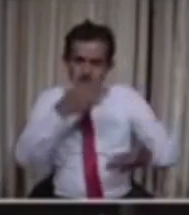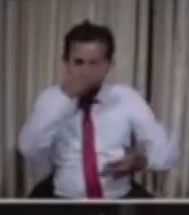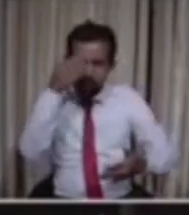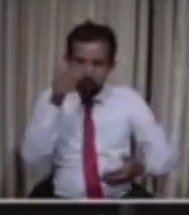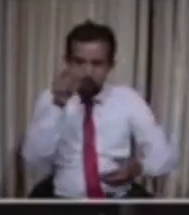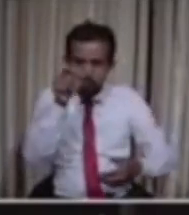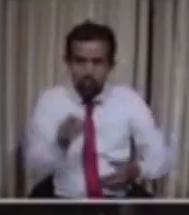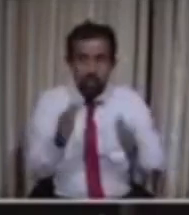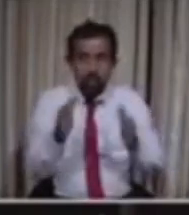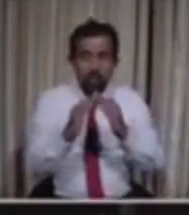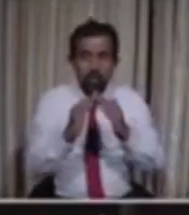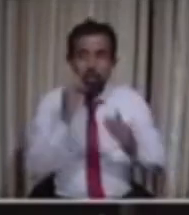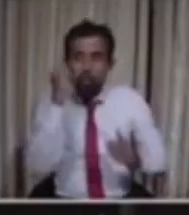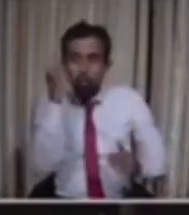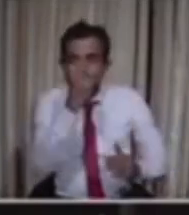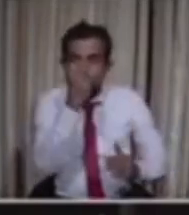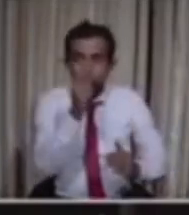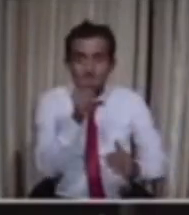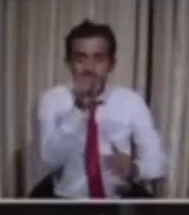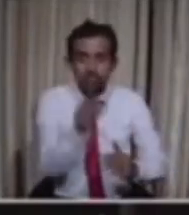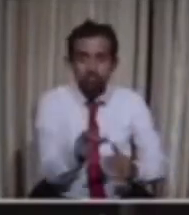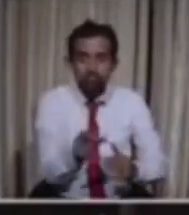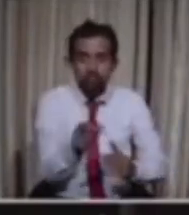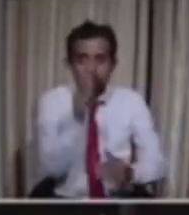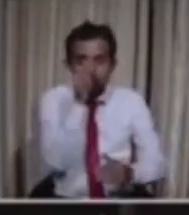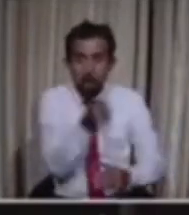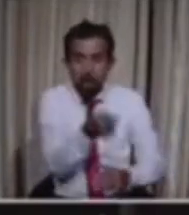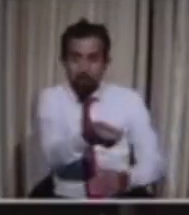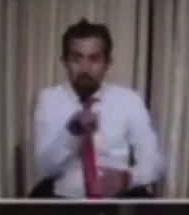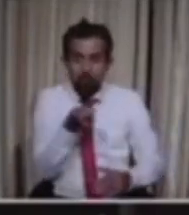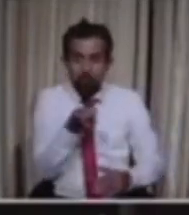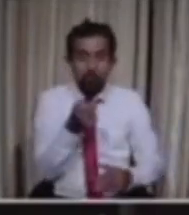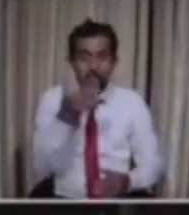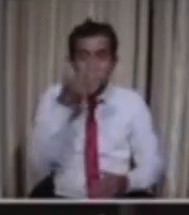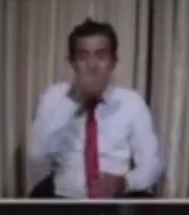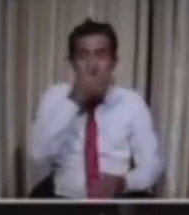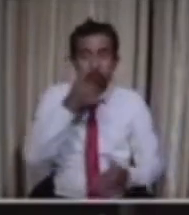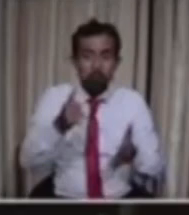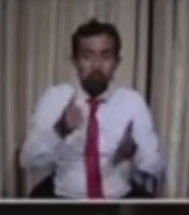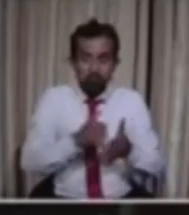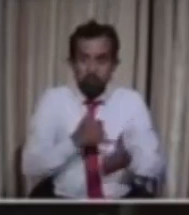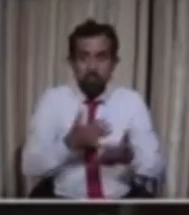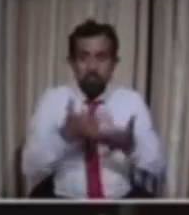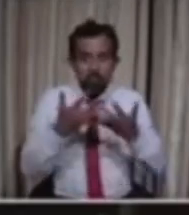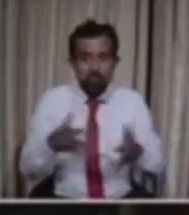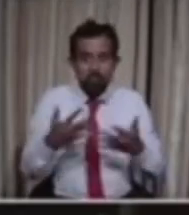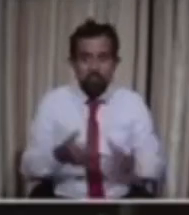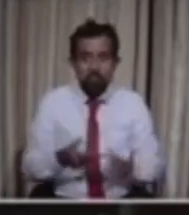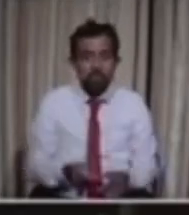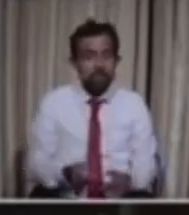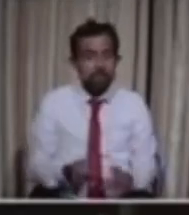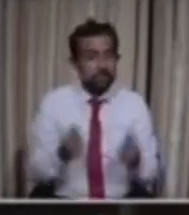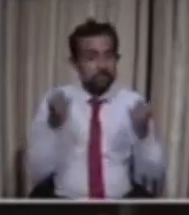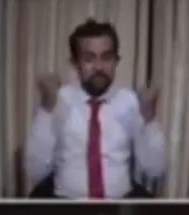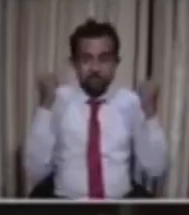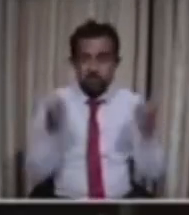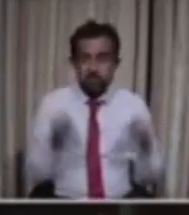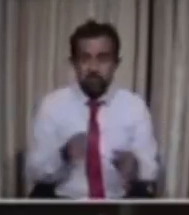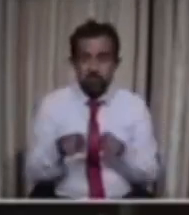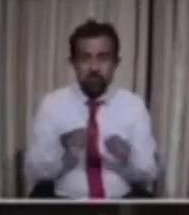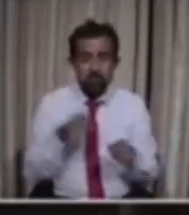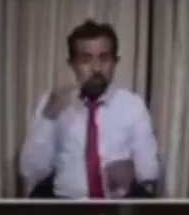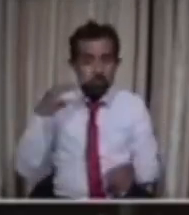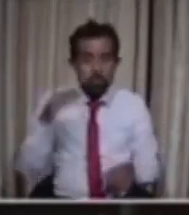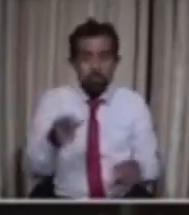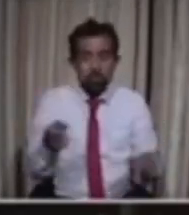வீடுகள் கொள்ளையடிக்கப்பட்டு பெண்கள் பாலியல் வல்லுறவுக்குள்ளாக்கப்பட்டு மிக கொடூரமான முறையில் சித்திரவதை செய்யப்பட்டு படுகொலை செய்யப்பட்டு எஞ்சிய உடைமைகள்